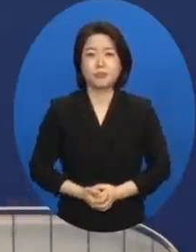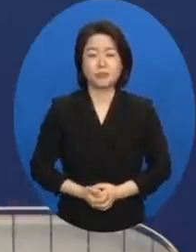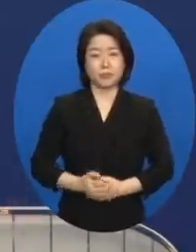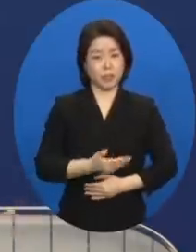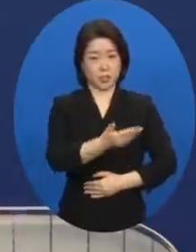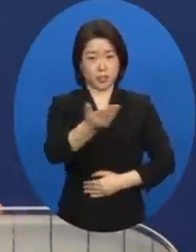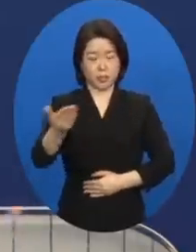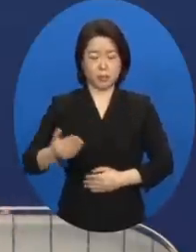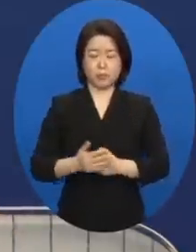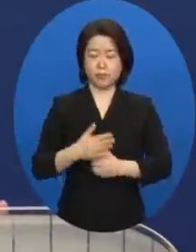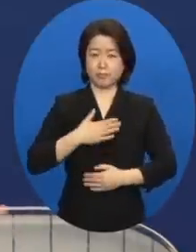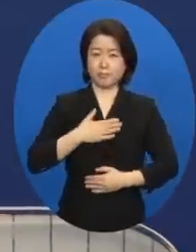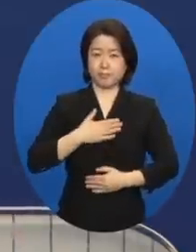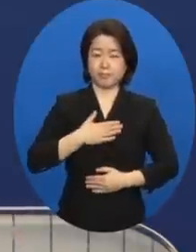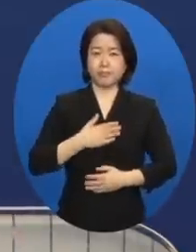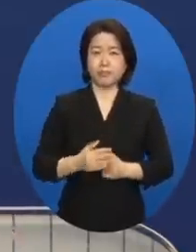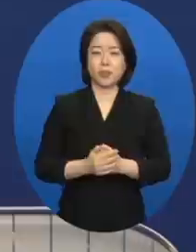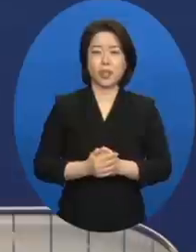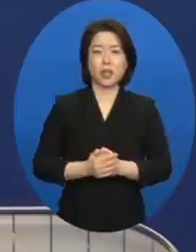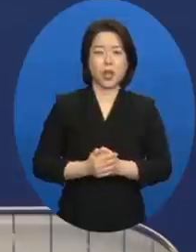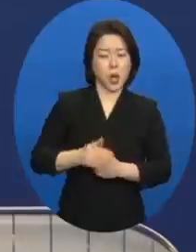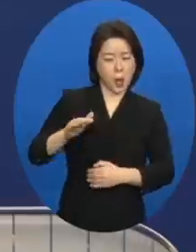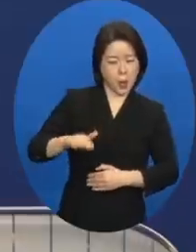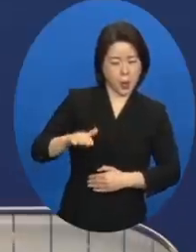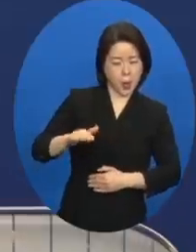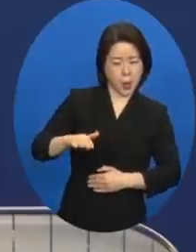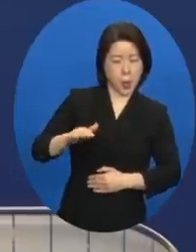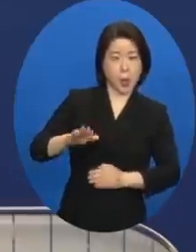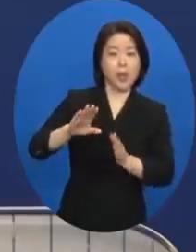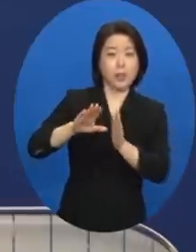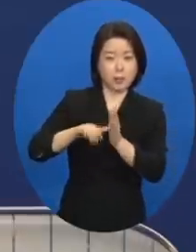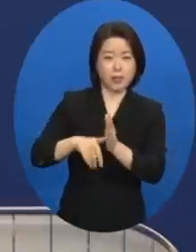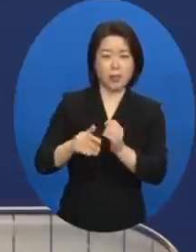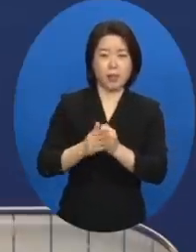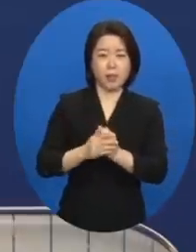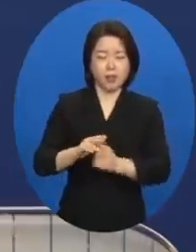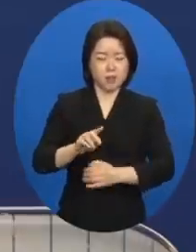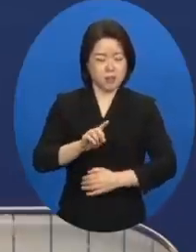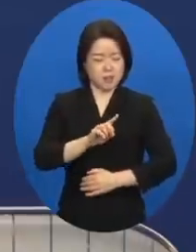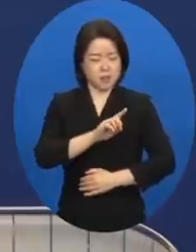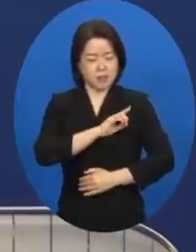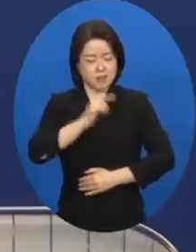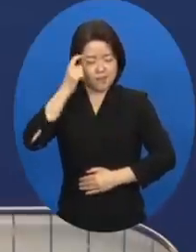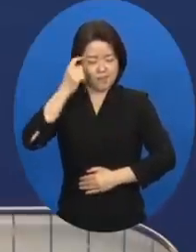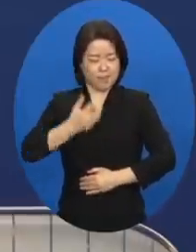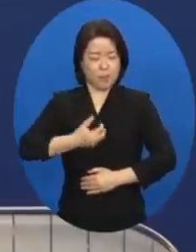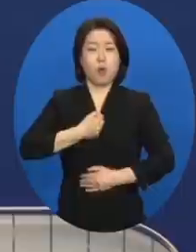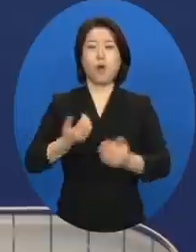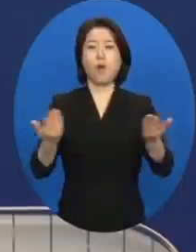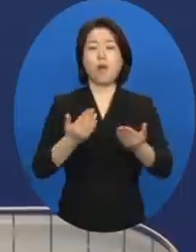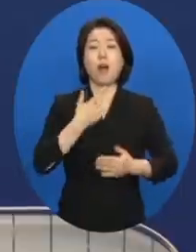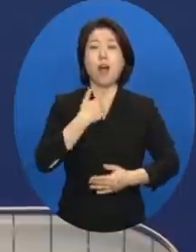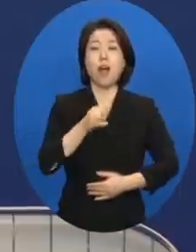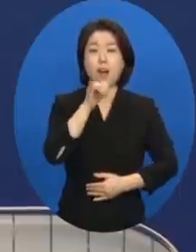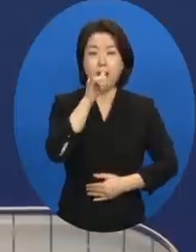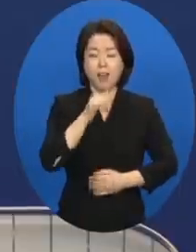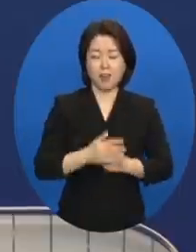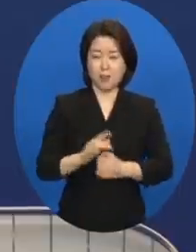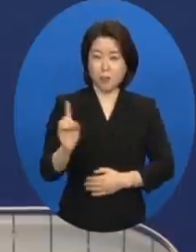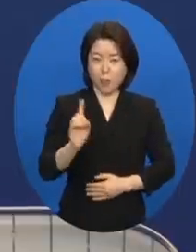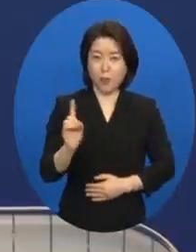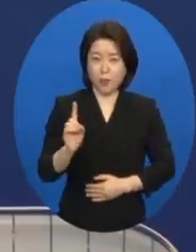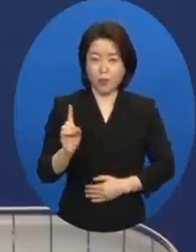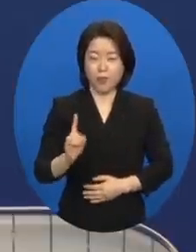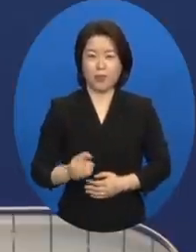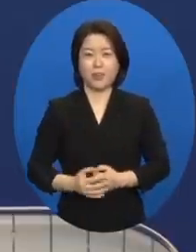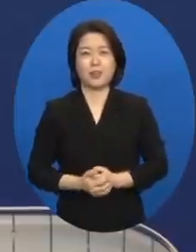여러분, 제가 어릴 때 아주 충격적인 일이 있었어요. 그게 뭐냐면,